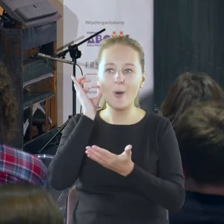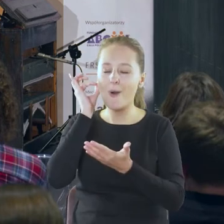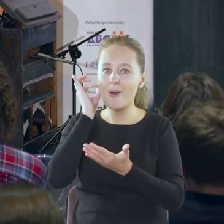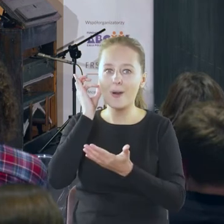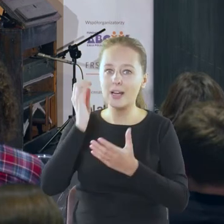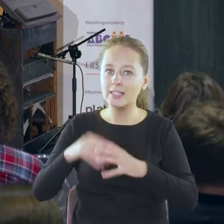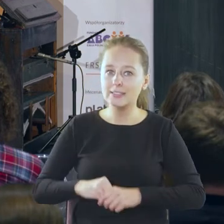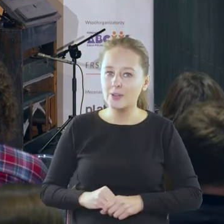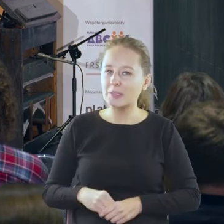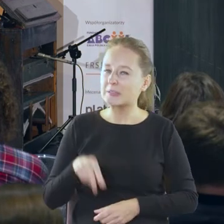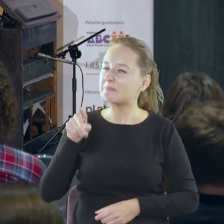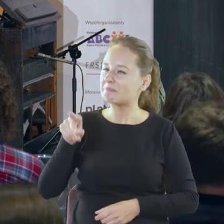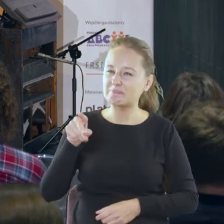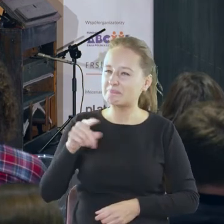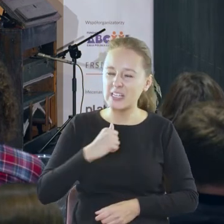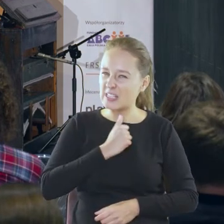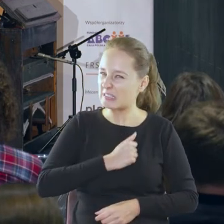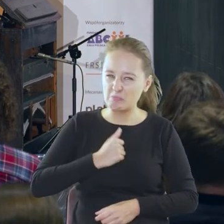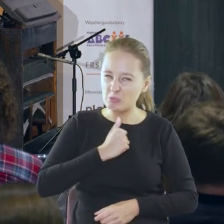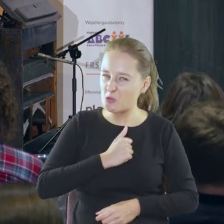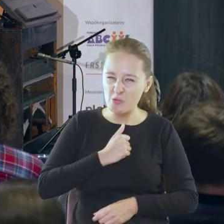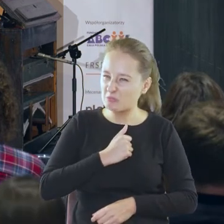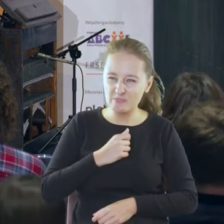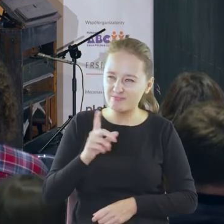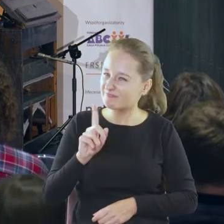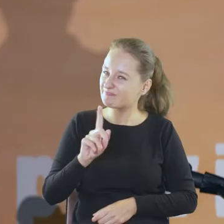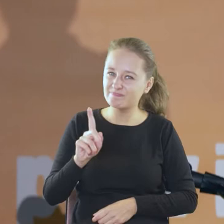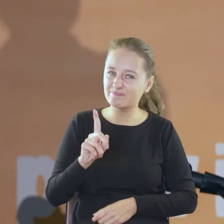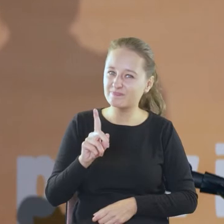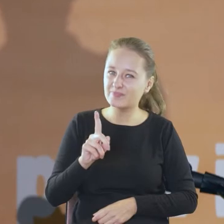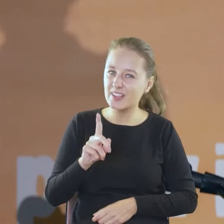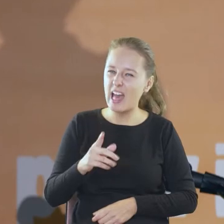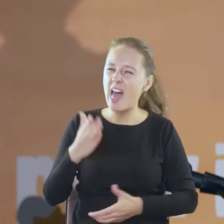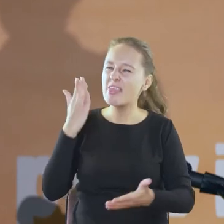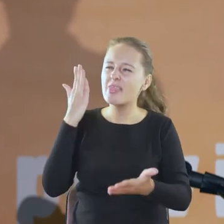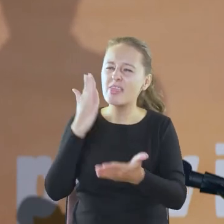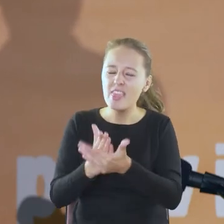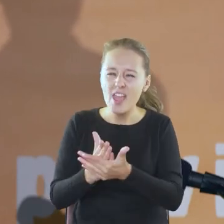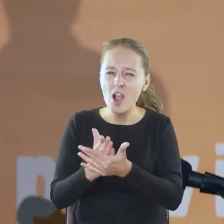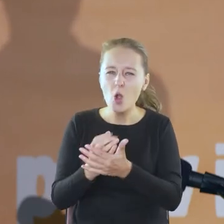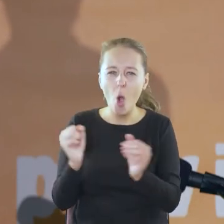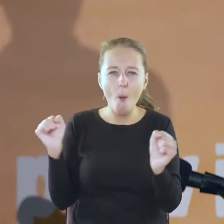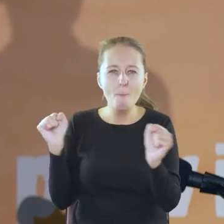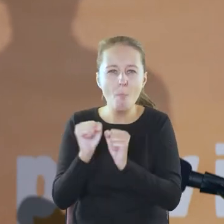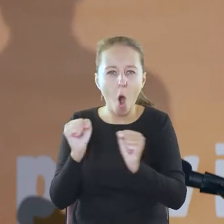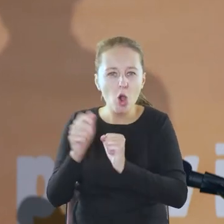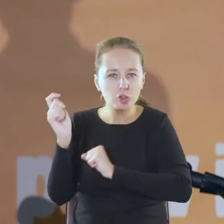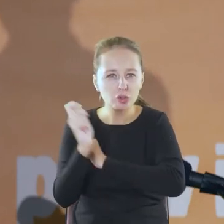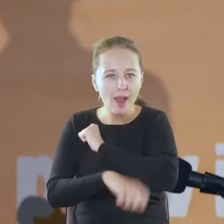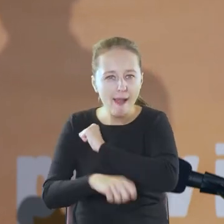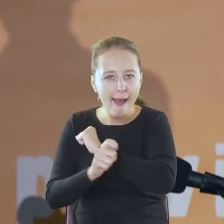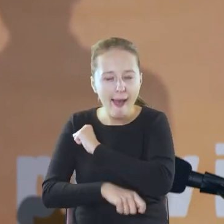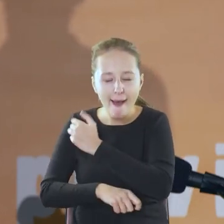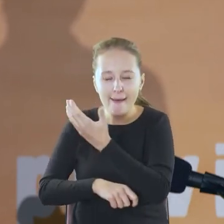więc ci nie żal rozboju, ale tylko strach kary.